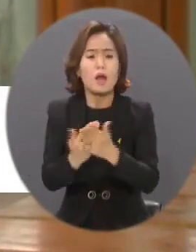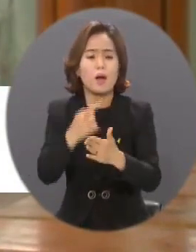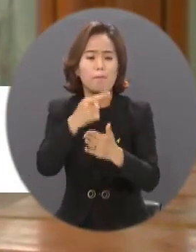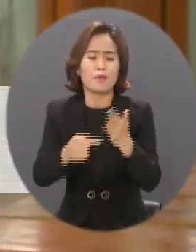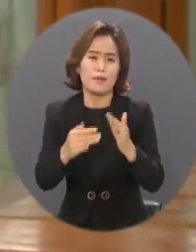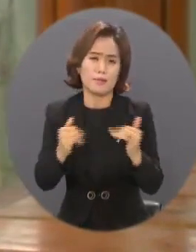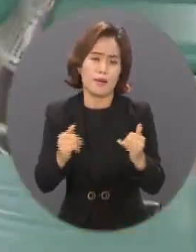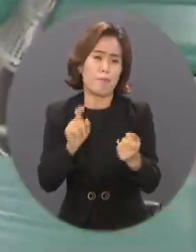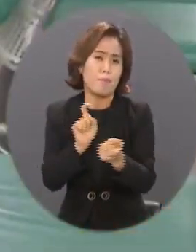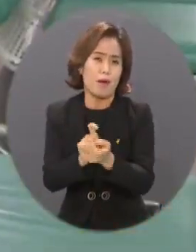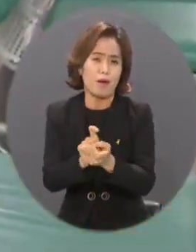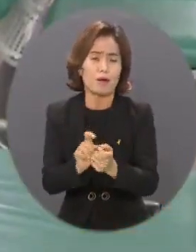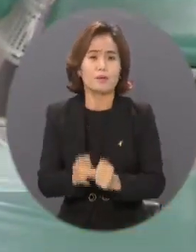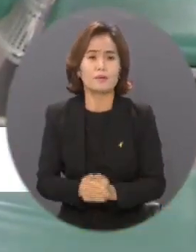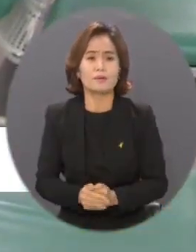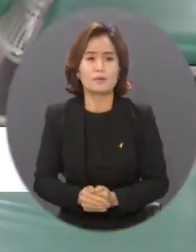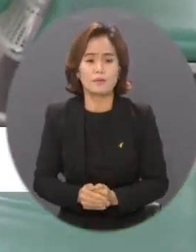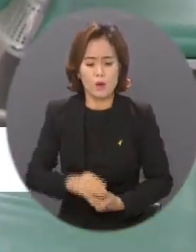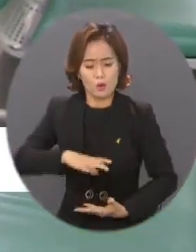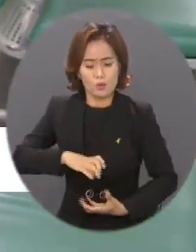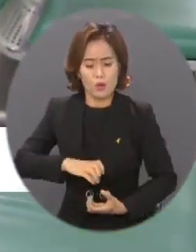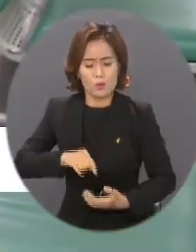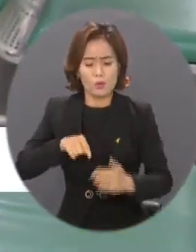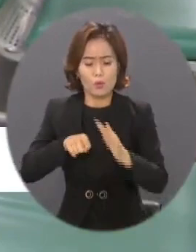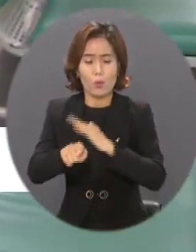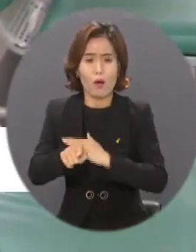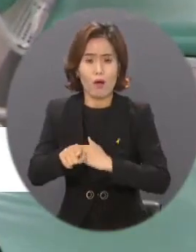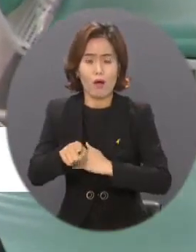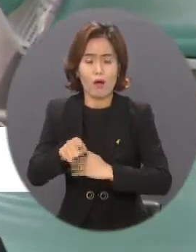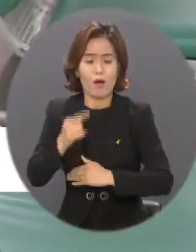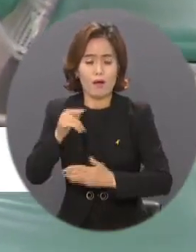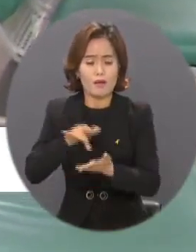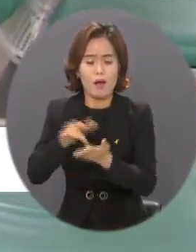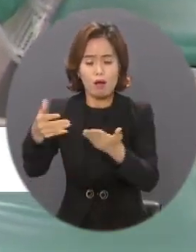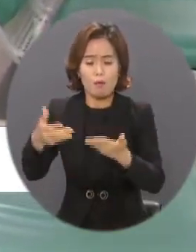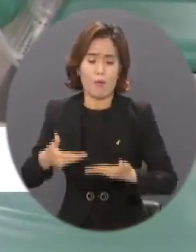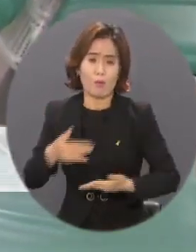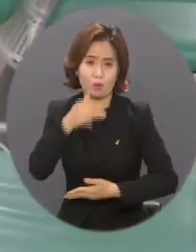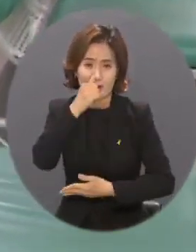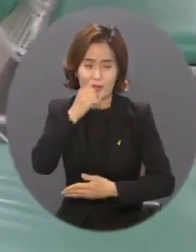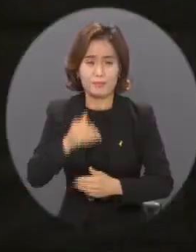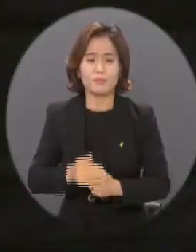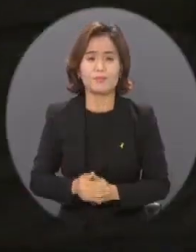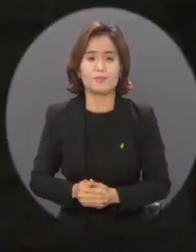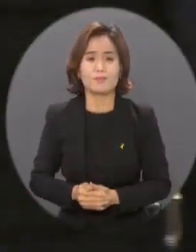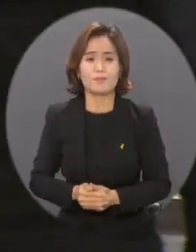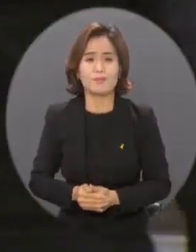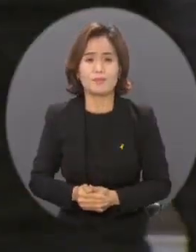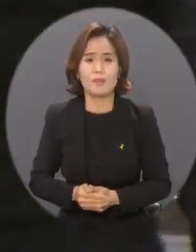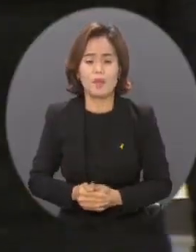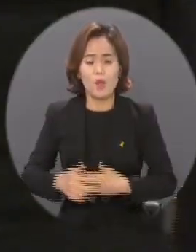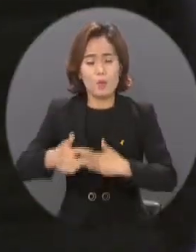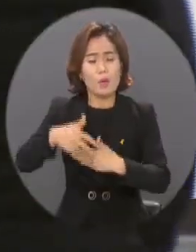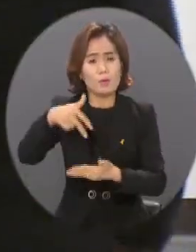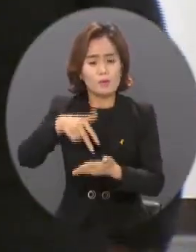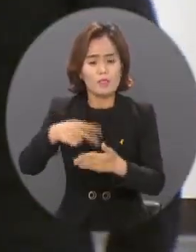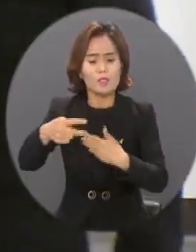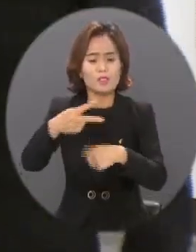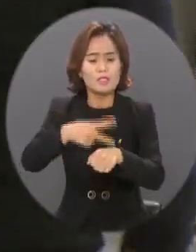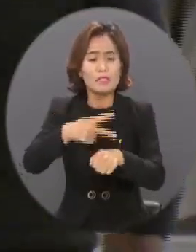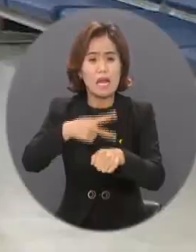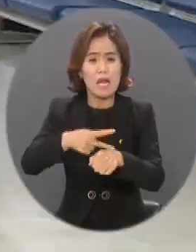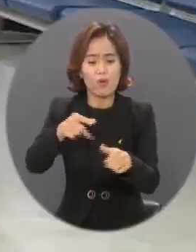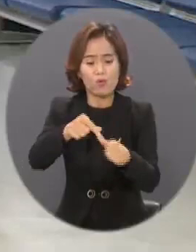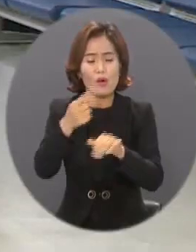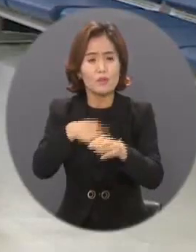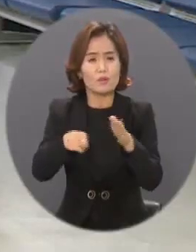가장 피해를 보는 거지, 다. 순환기내과만 못 받았지. 약만 타는 거예요, 거기는. 병원 측은 의사를 충원하기